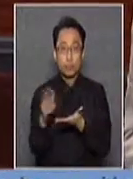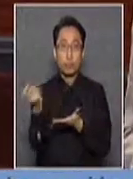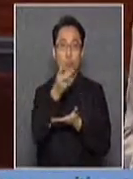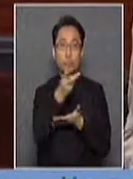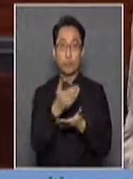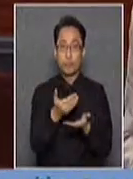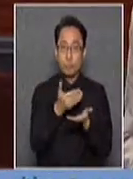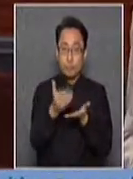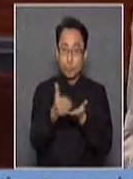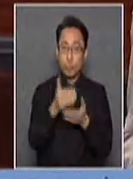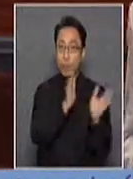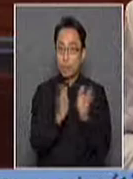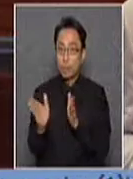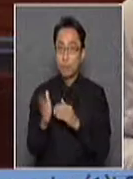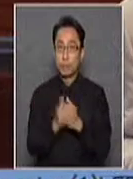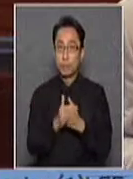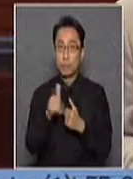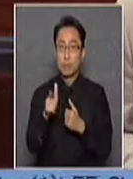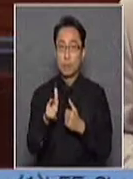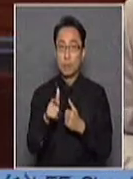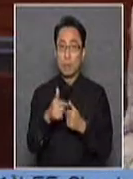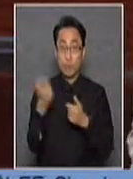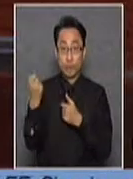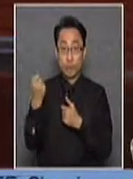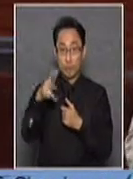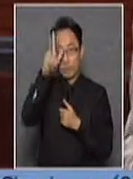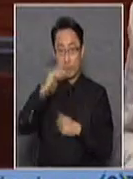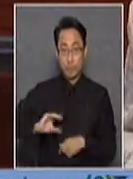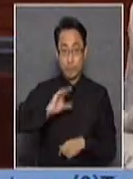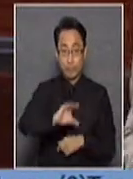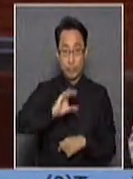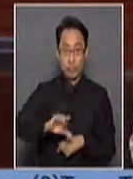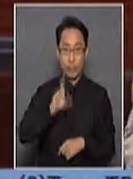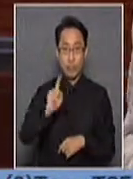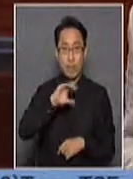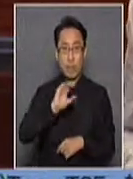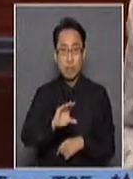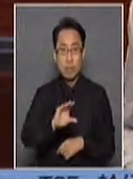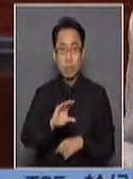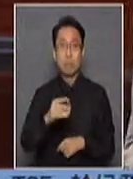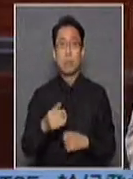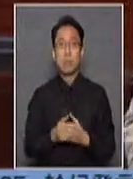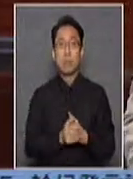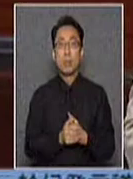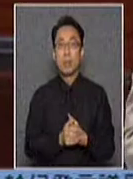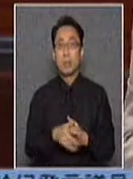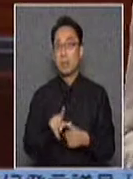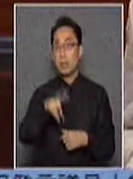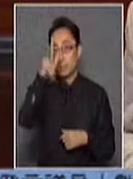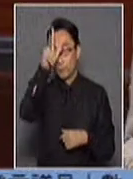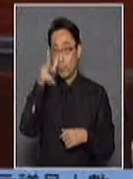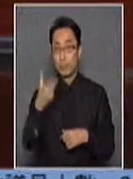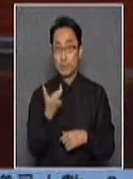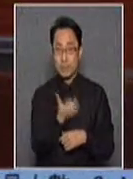係發展到最近呢幾年咧，政府慷慨咯，數以百億用公帑起好晒啲新鐵